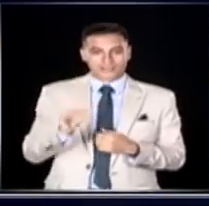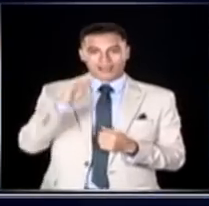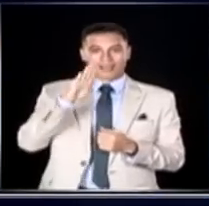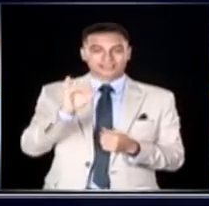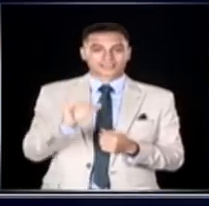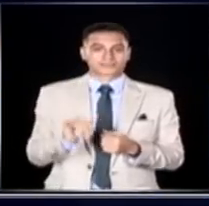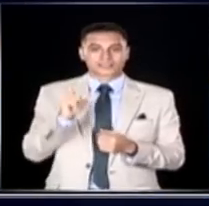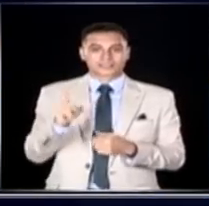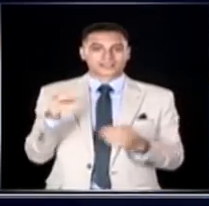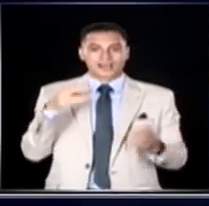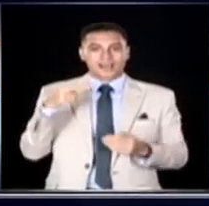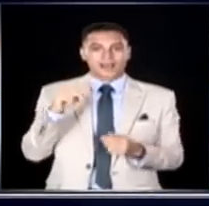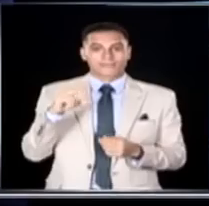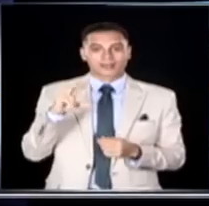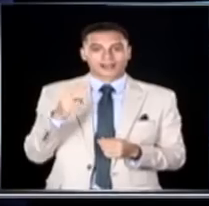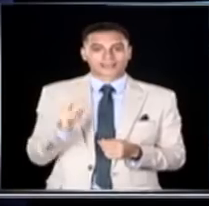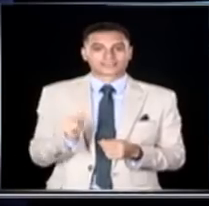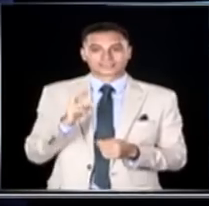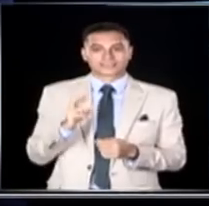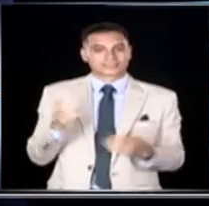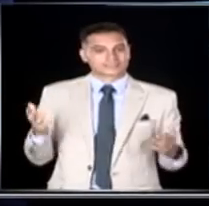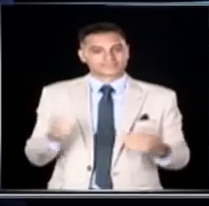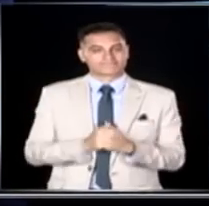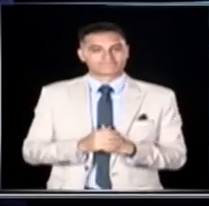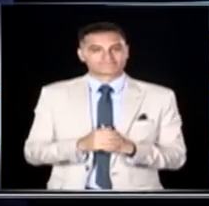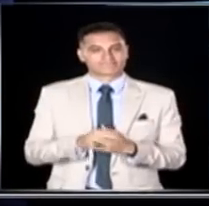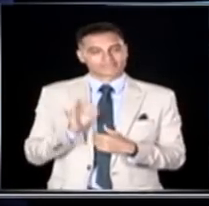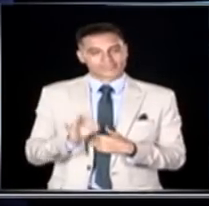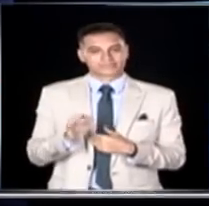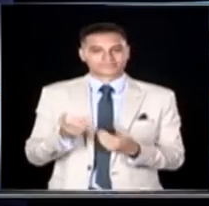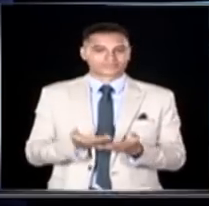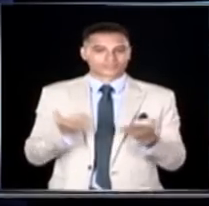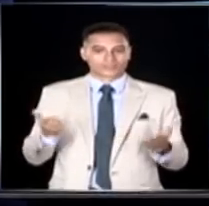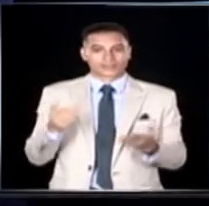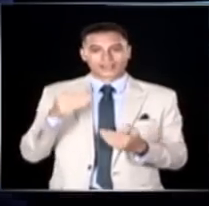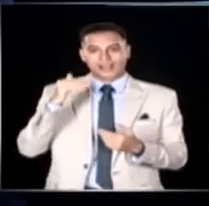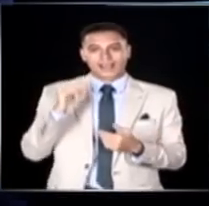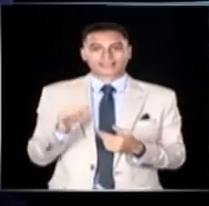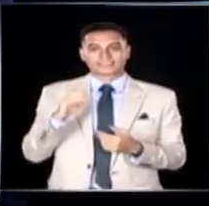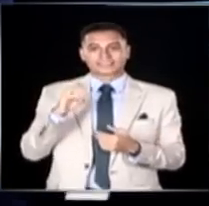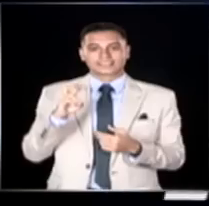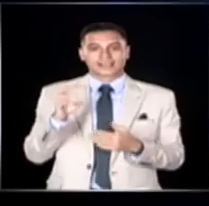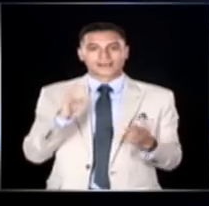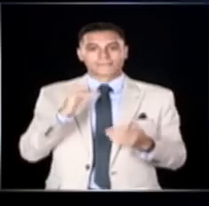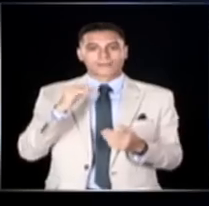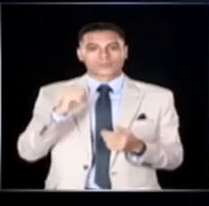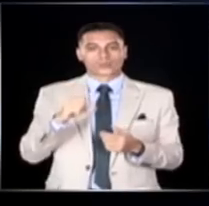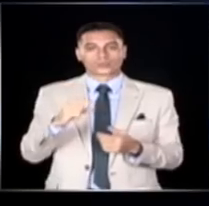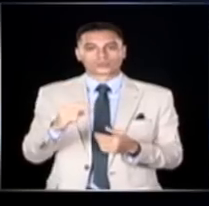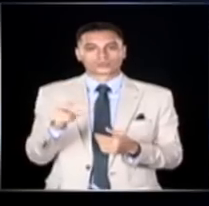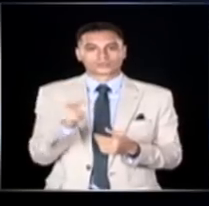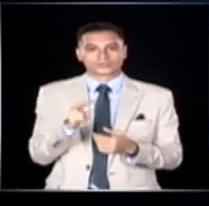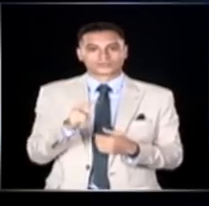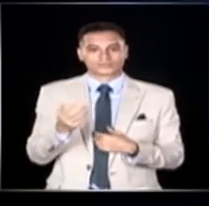طبعا ياسمين عبد العزيز. حلو. اتفضلوا. خديجه ومحمود خميس، محمود